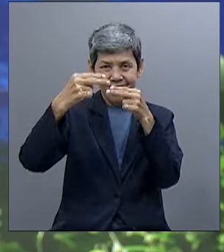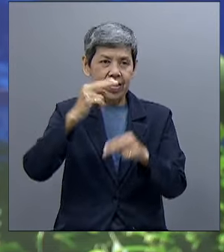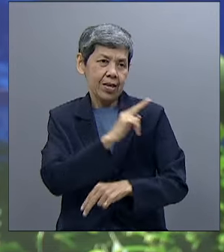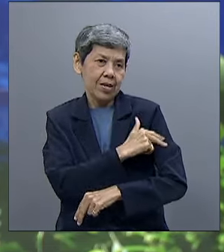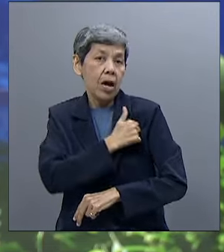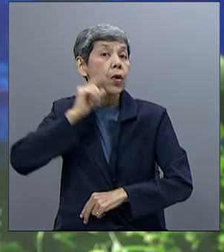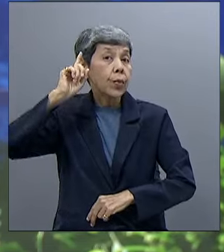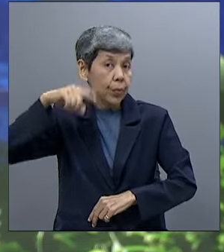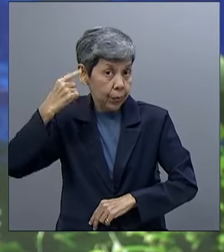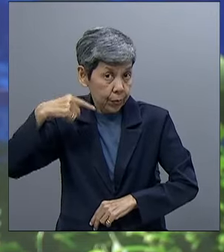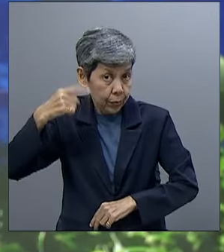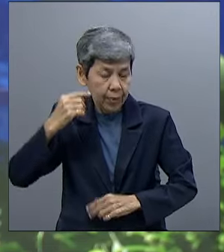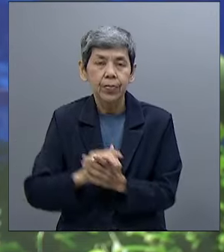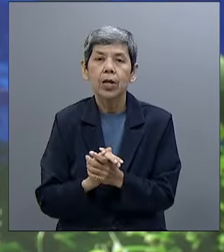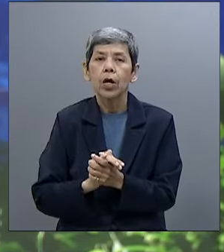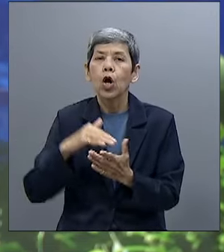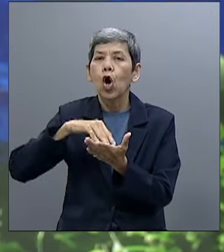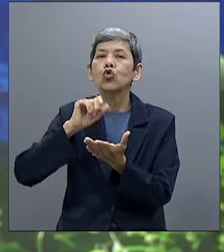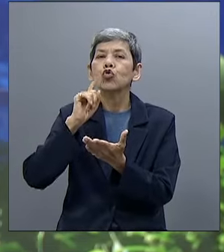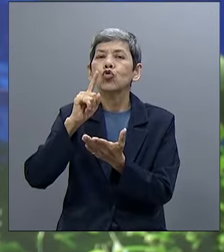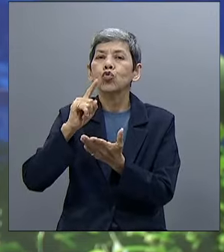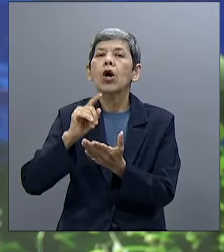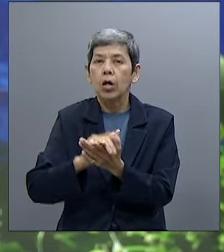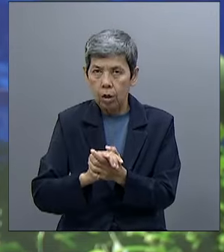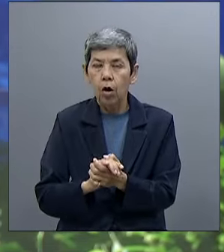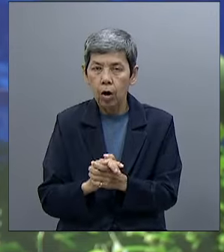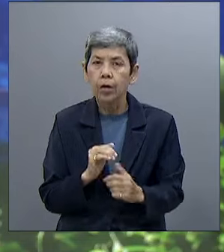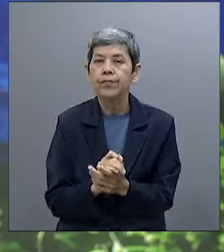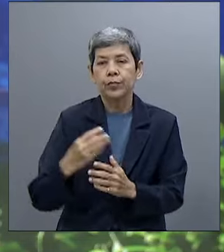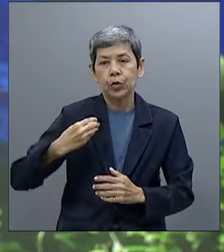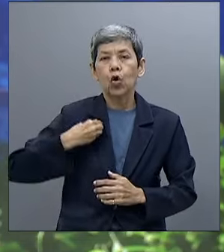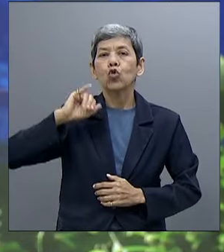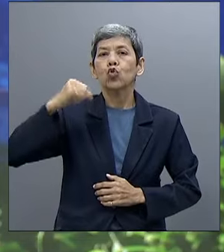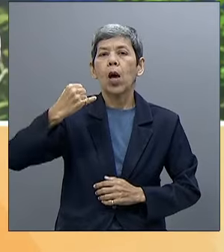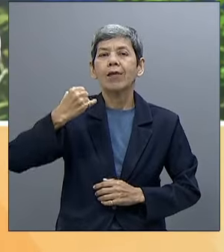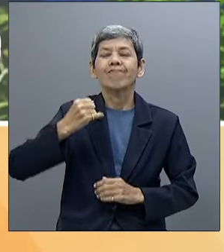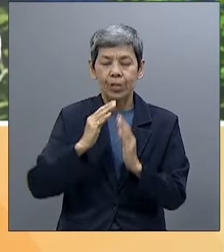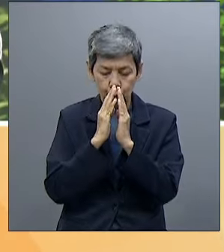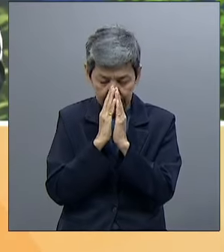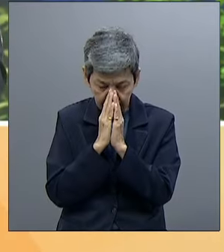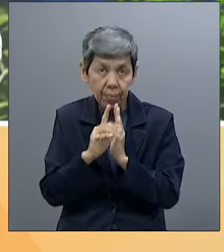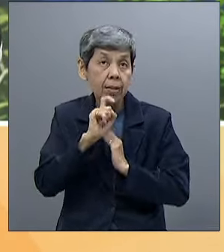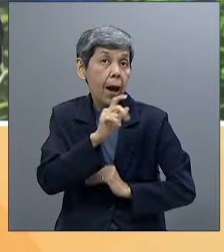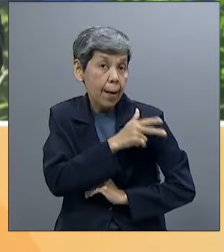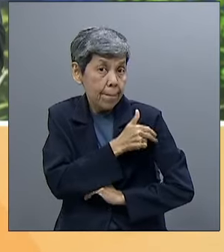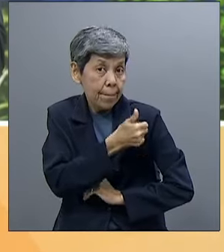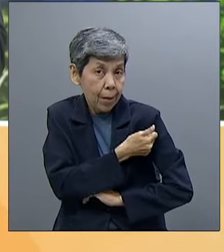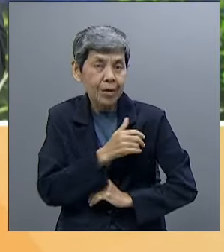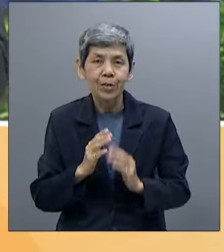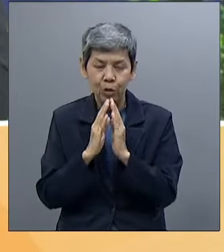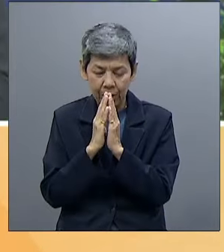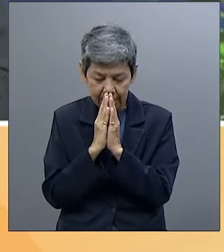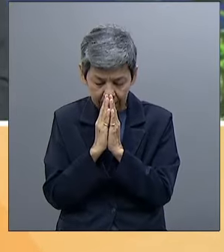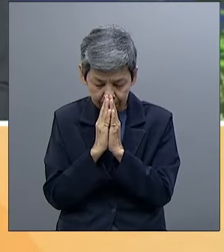ปุณฑริกศรีสวาทครับจากศูนย์นิทราเวชโรงพยาบาลจุฬาลงกรณ์สภากาชาติไทยอาจารย์หมอสวัสดีครับสวัสดีค่ะ